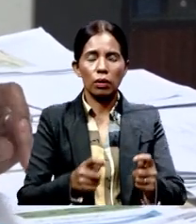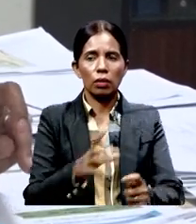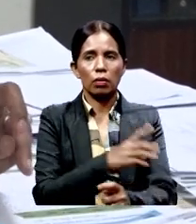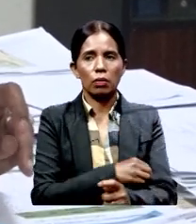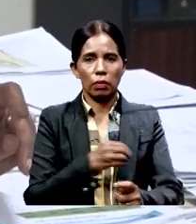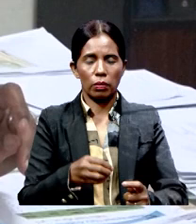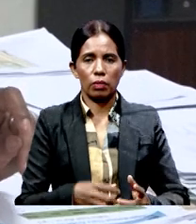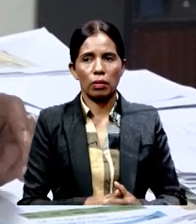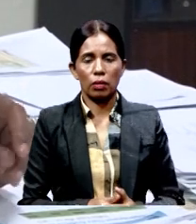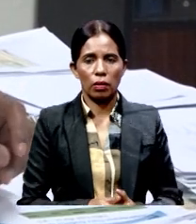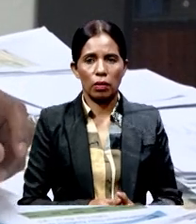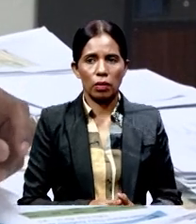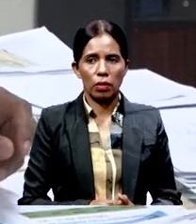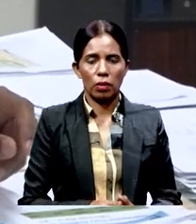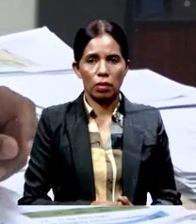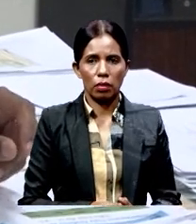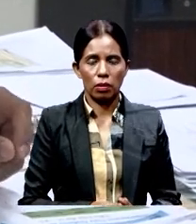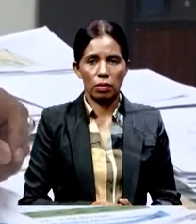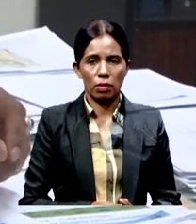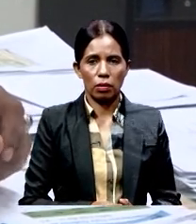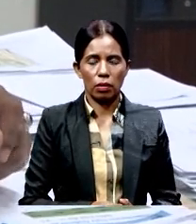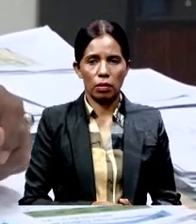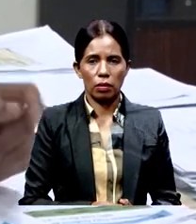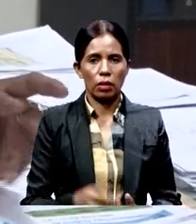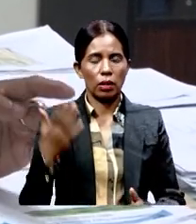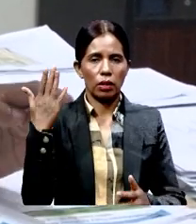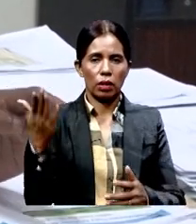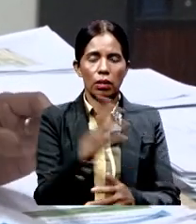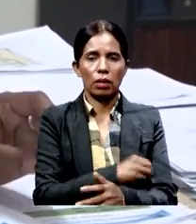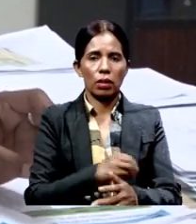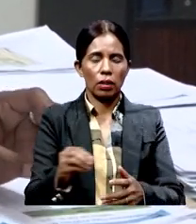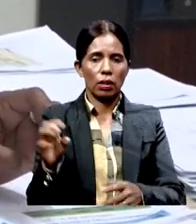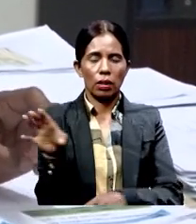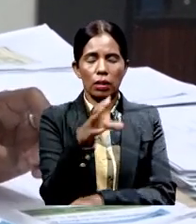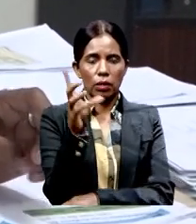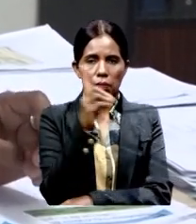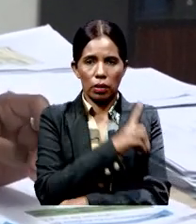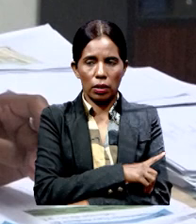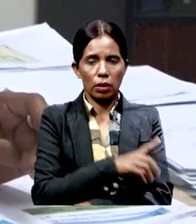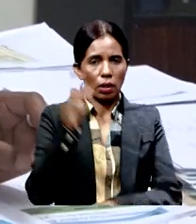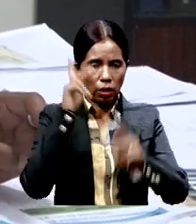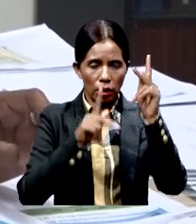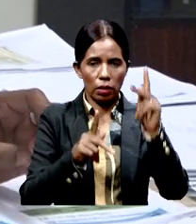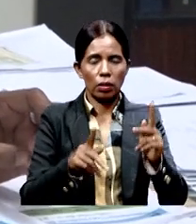regista ia Natal ita hetan kasus registu kasu 35